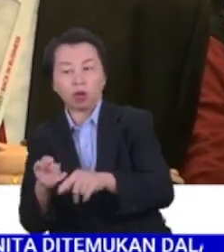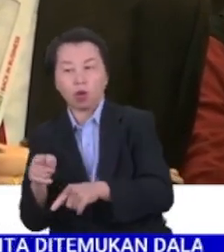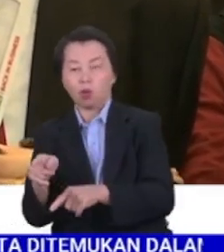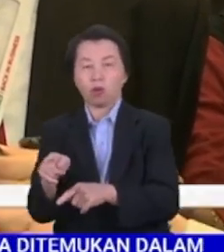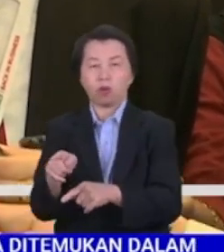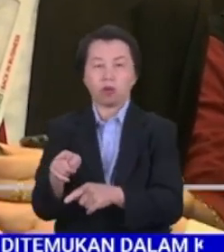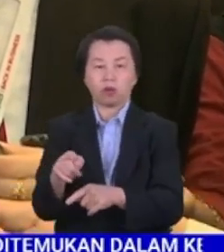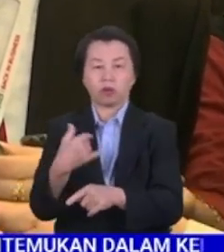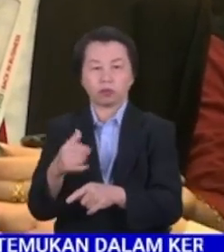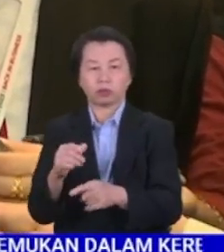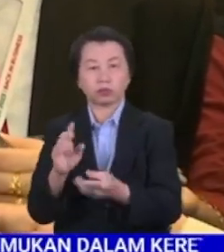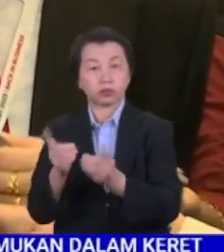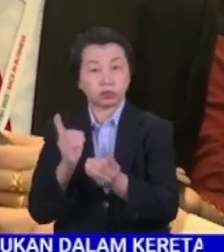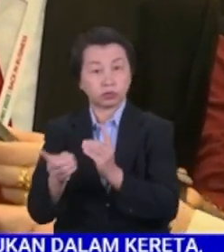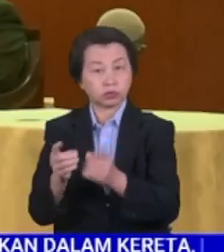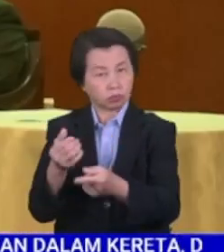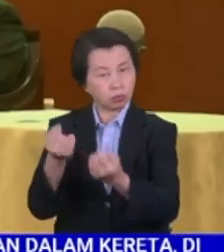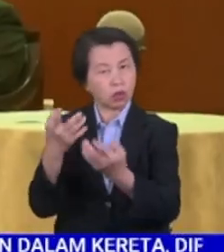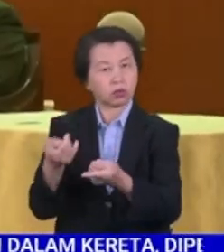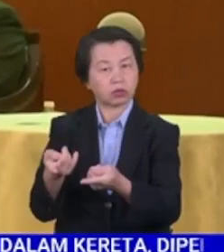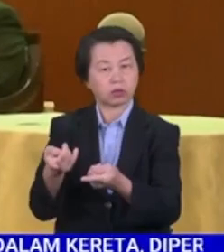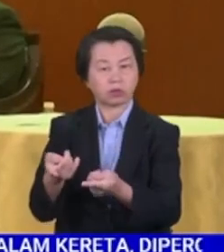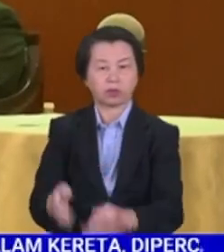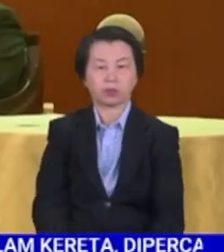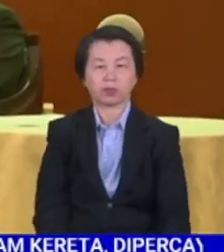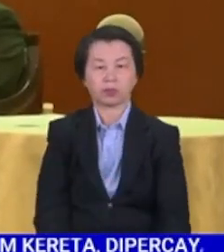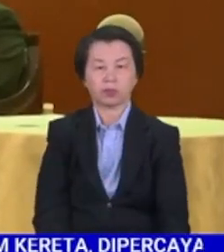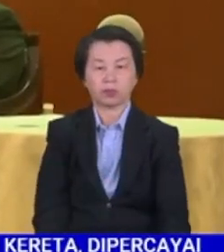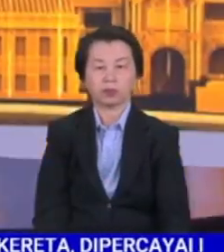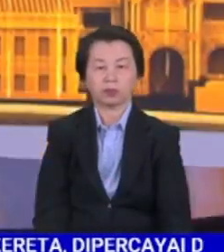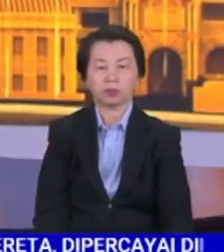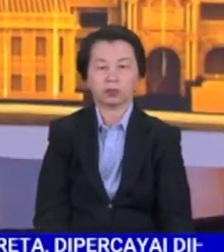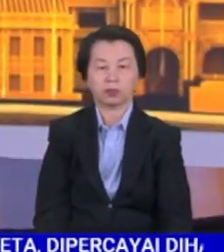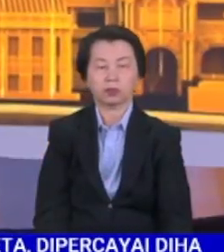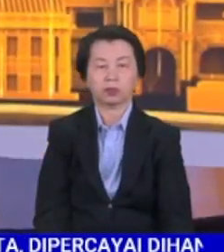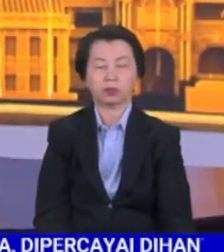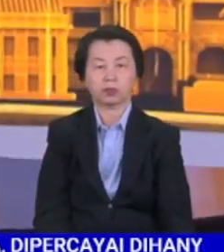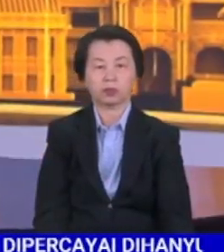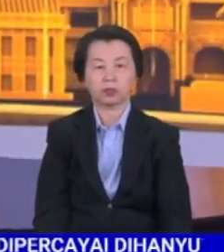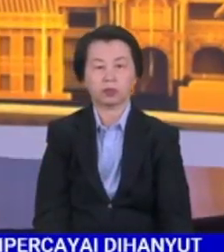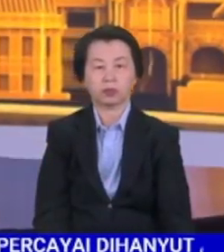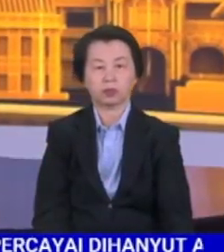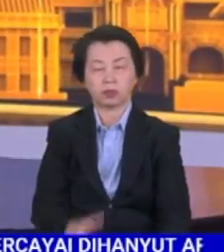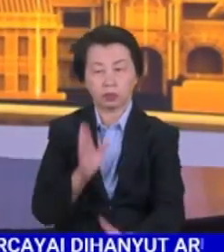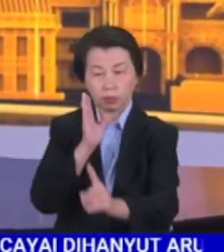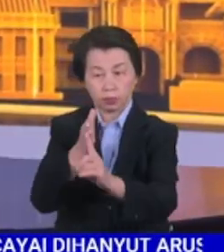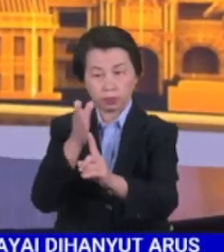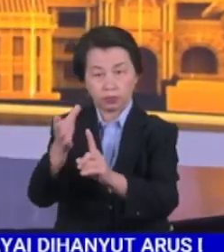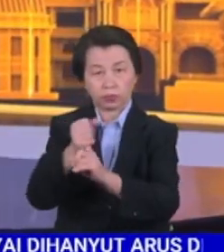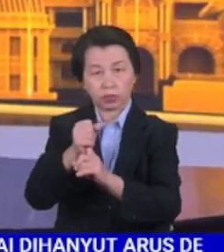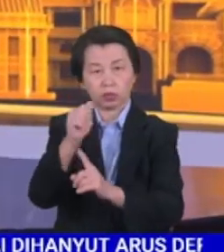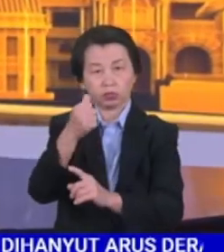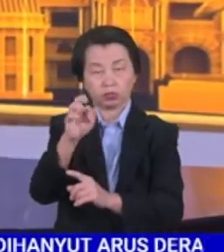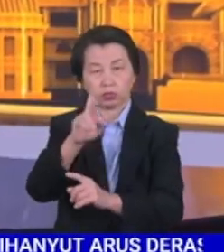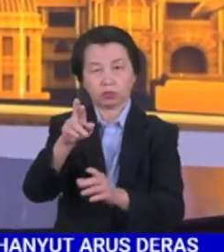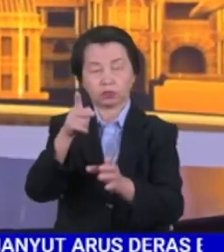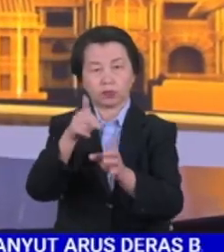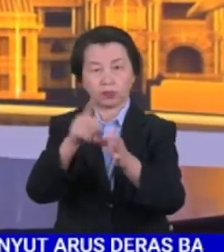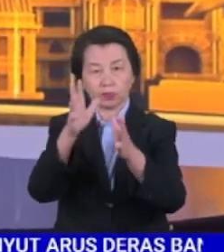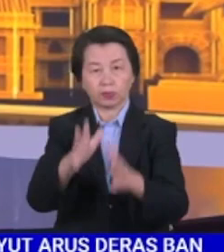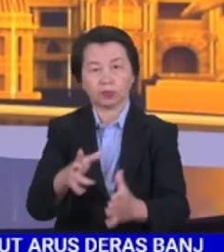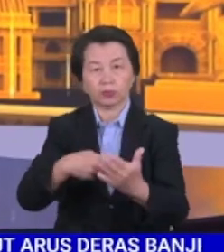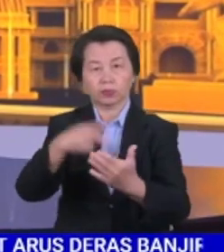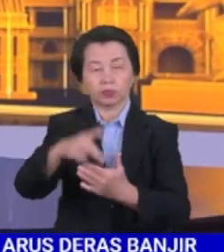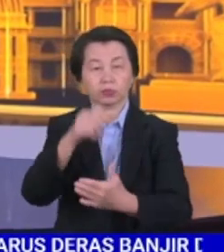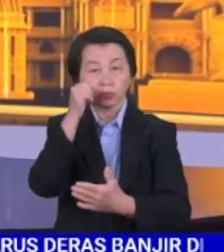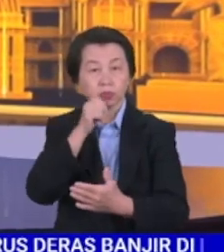platform-platform digital. Sasaran mencapai 10,000 peserta wanita dalam